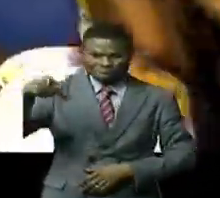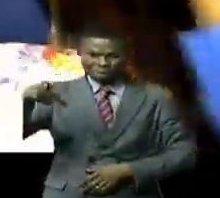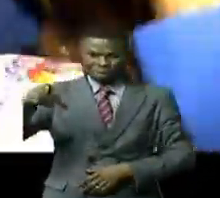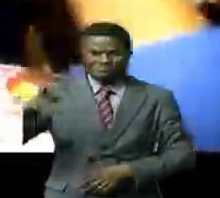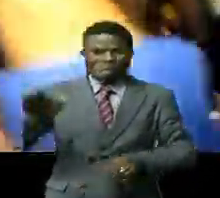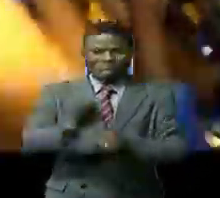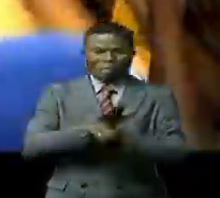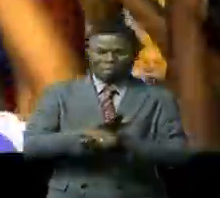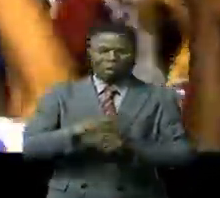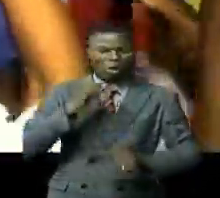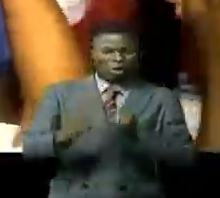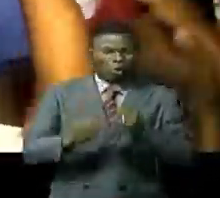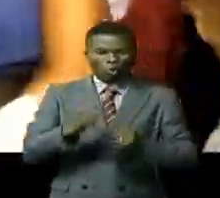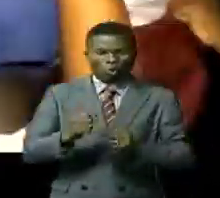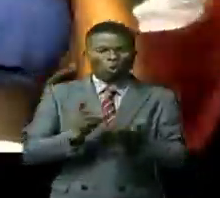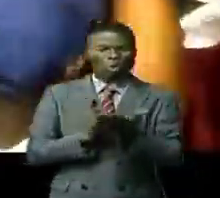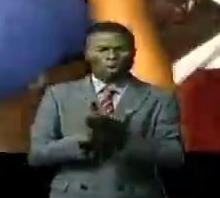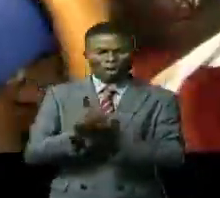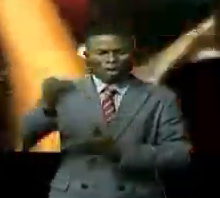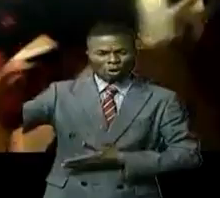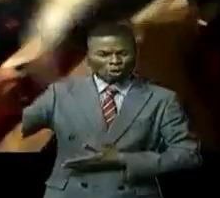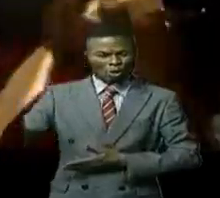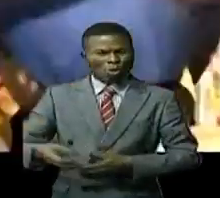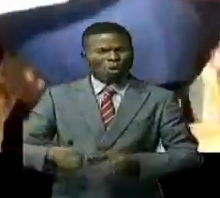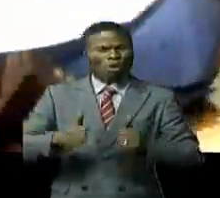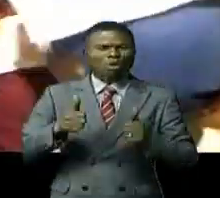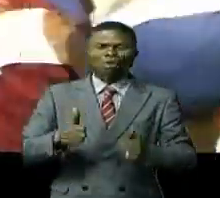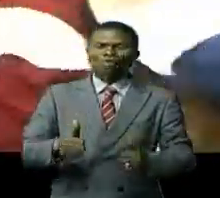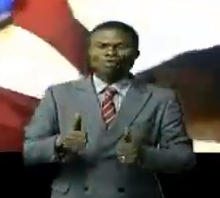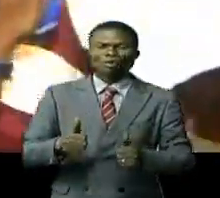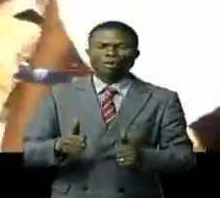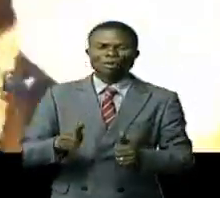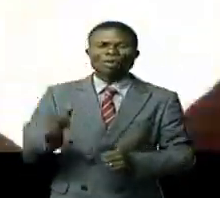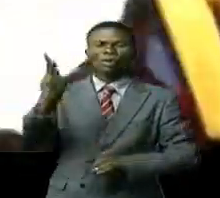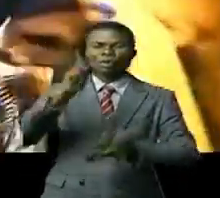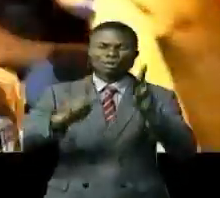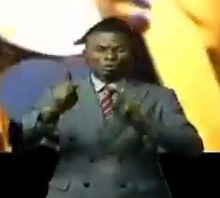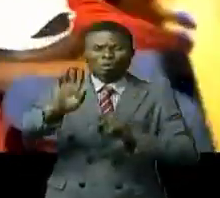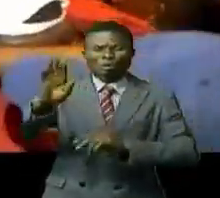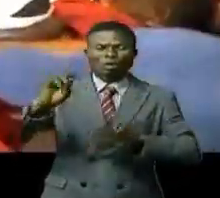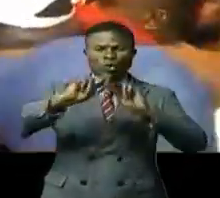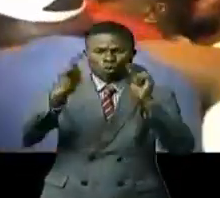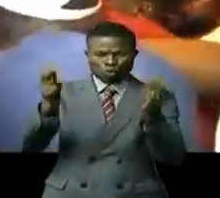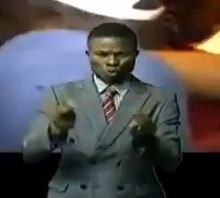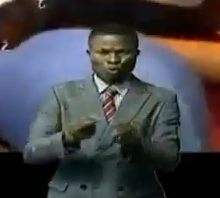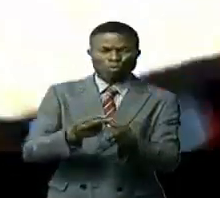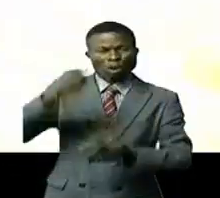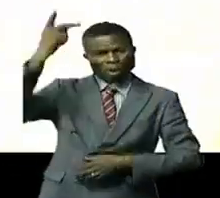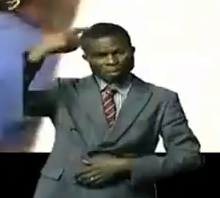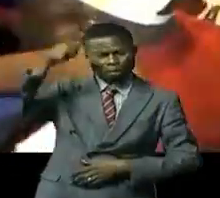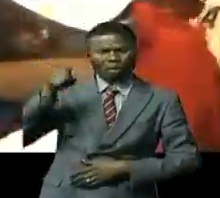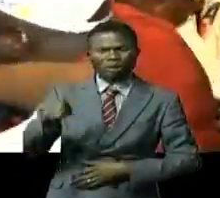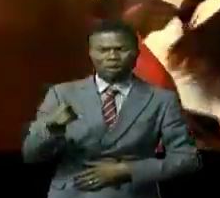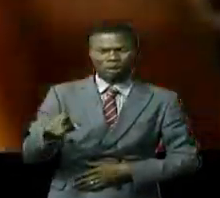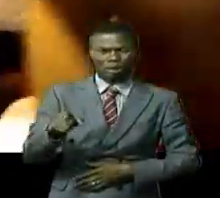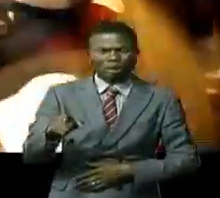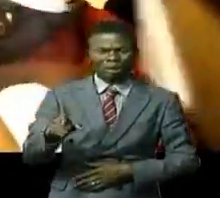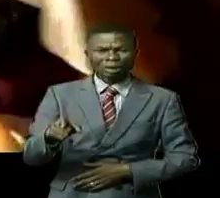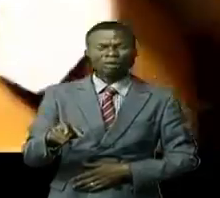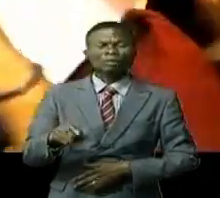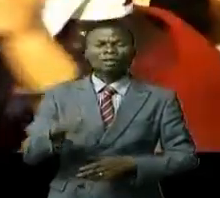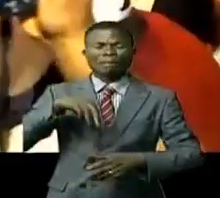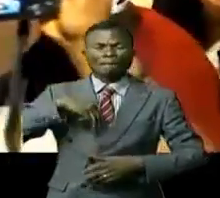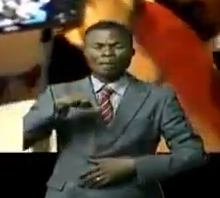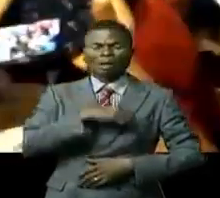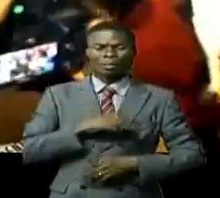et plein de vitalité, a eu droit à un accueil très délirant de la part de hauts cadres et militants de cette formation politique, membre de